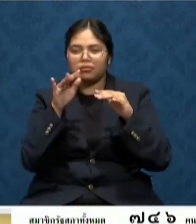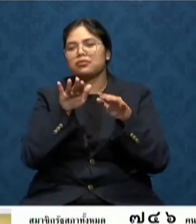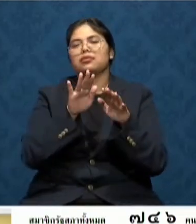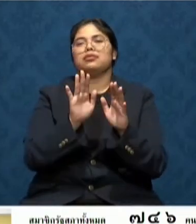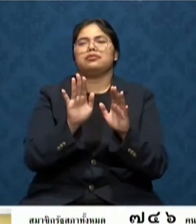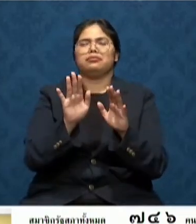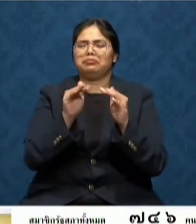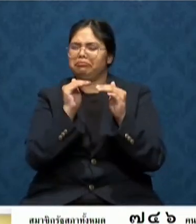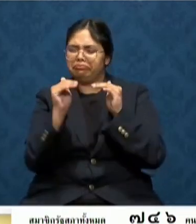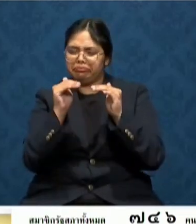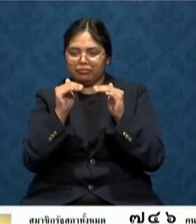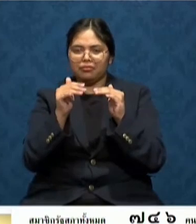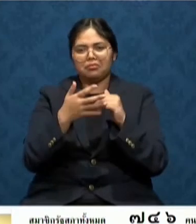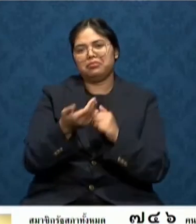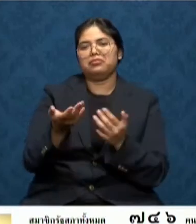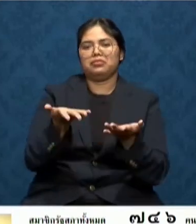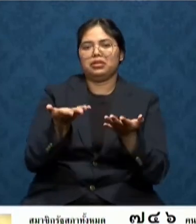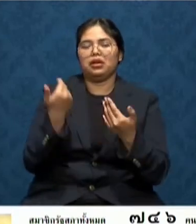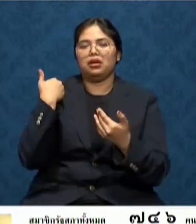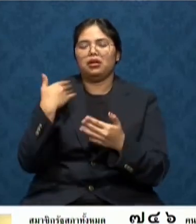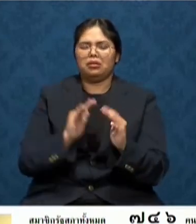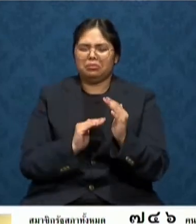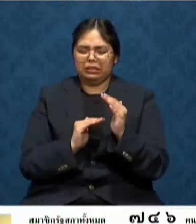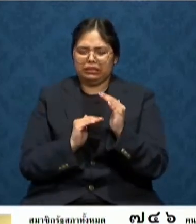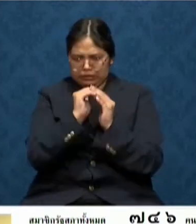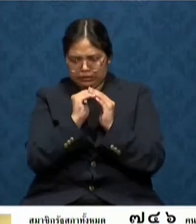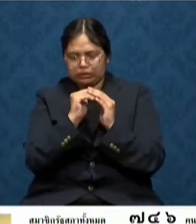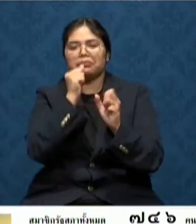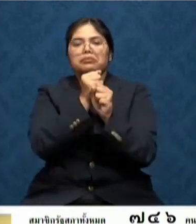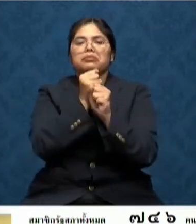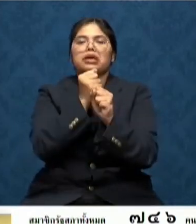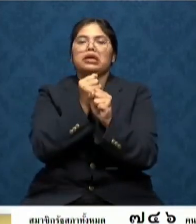ตามการทเปลี่นไปตามขีจำกัดในการทำงาน